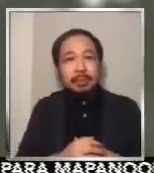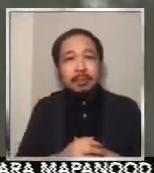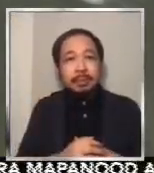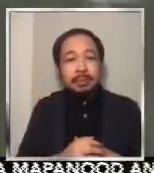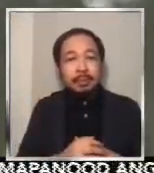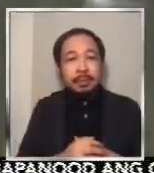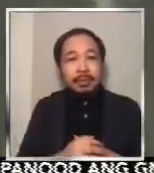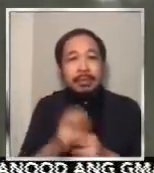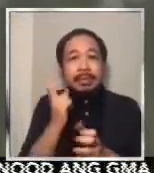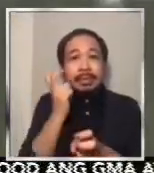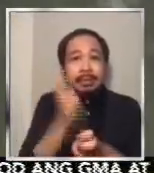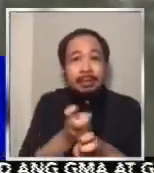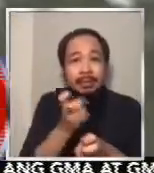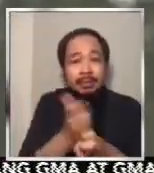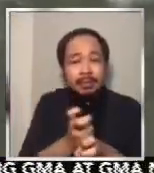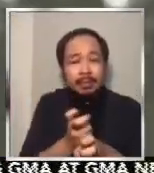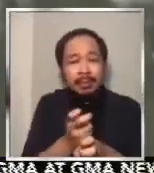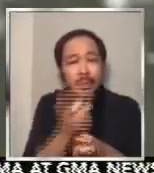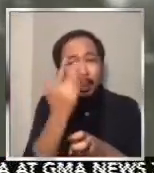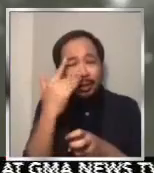mo